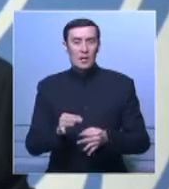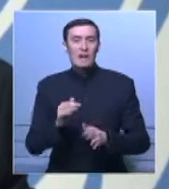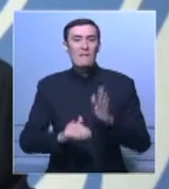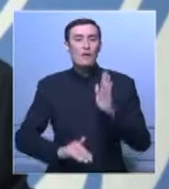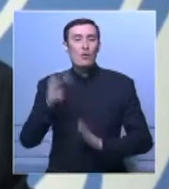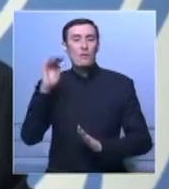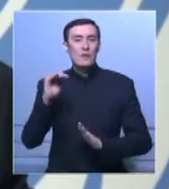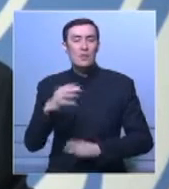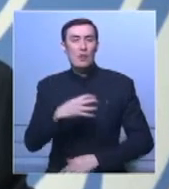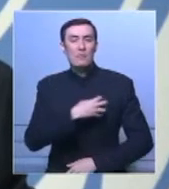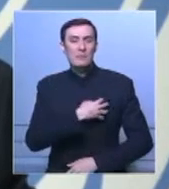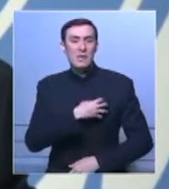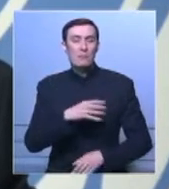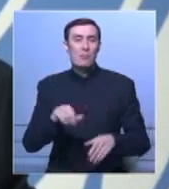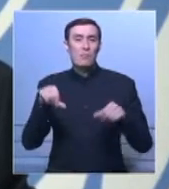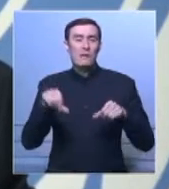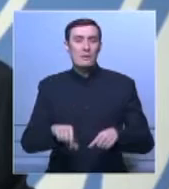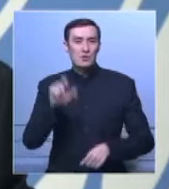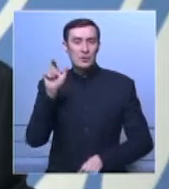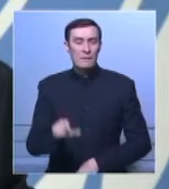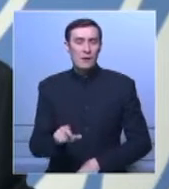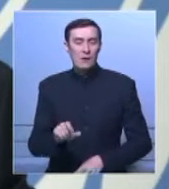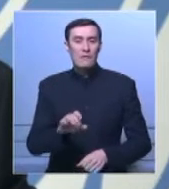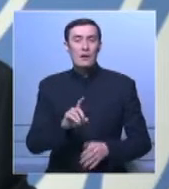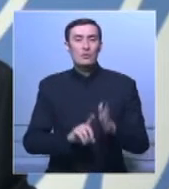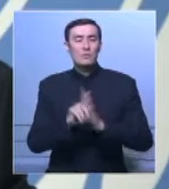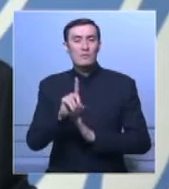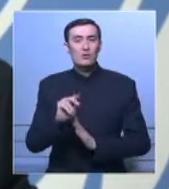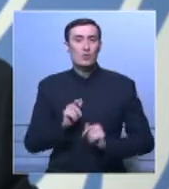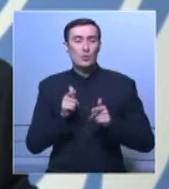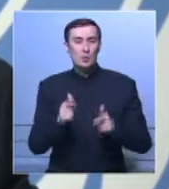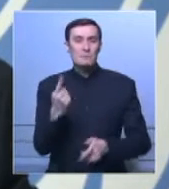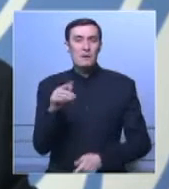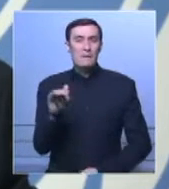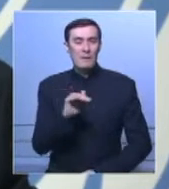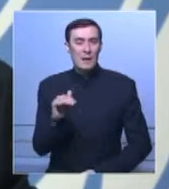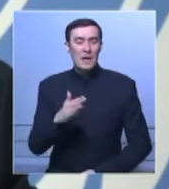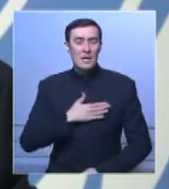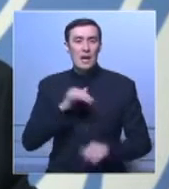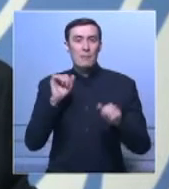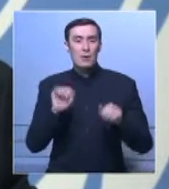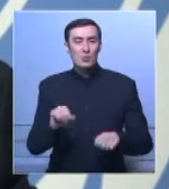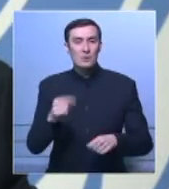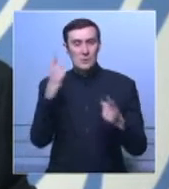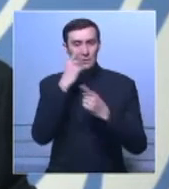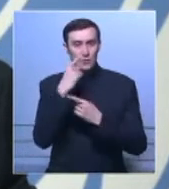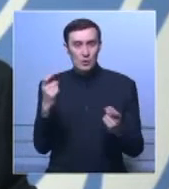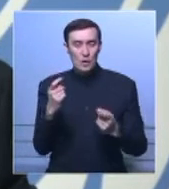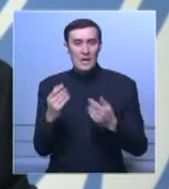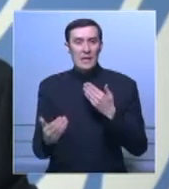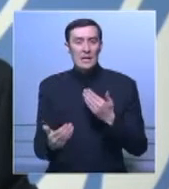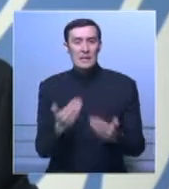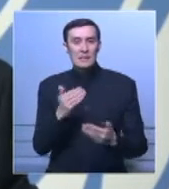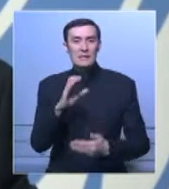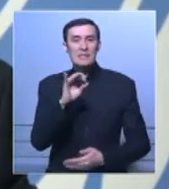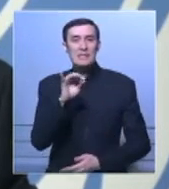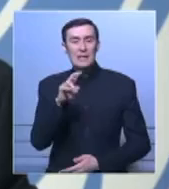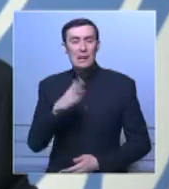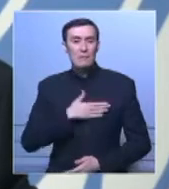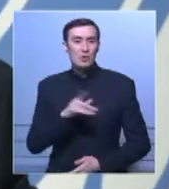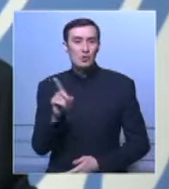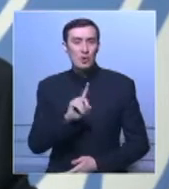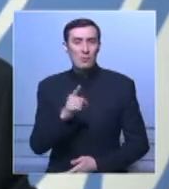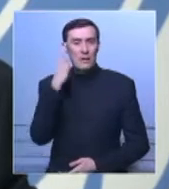Верховный комиссар ООН по правам человека, вступивший в должность 1 февраля, могу заявить, в случае Сирии мы здесь для того,